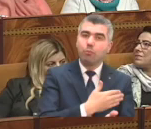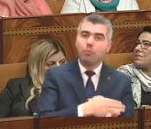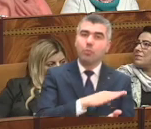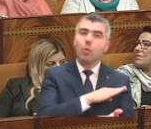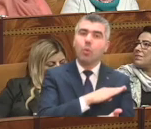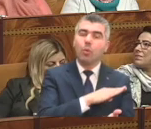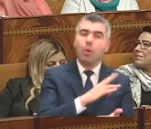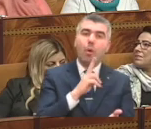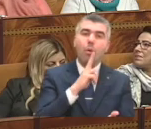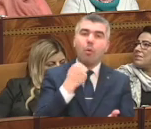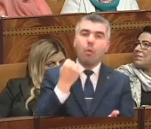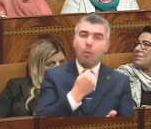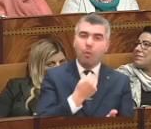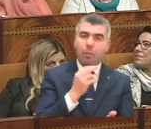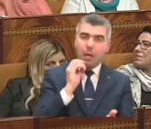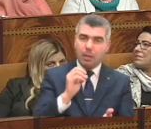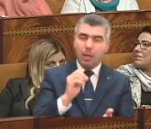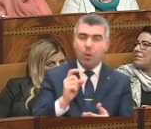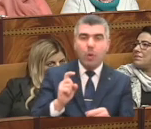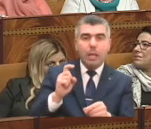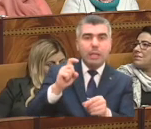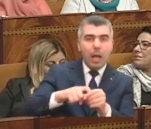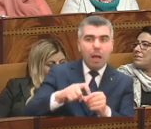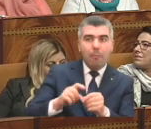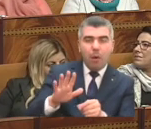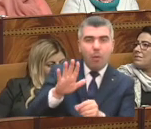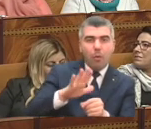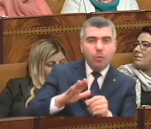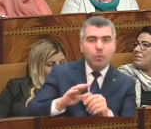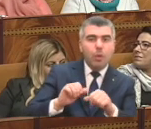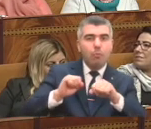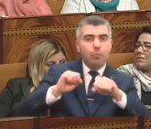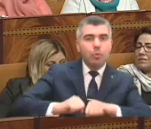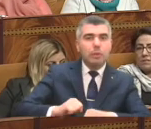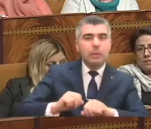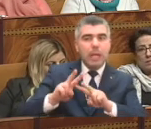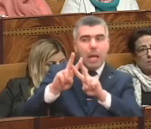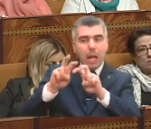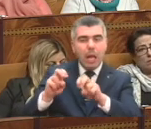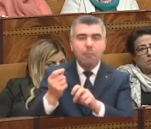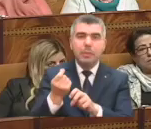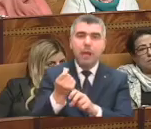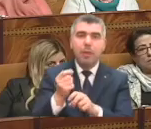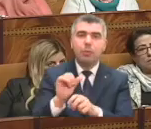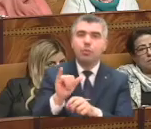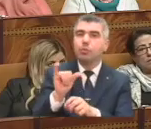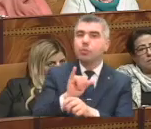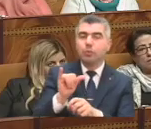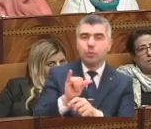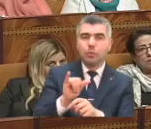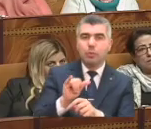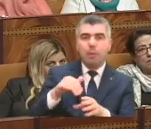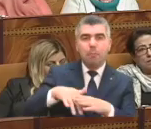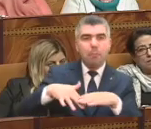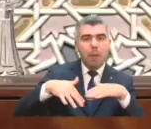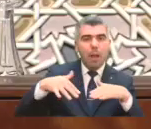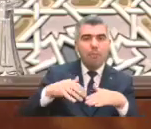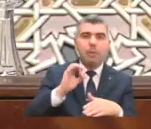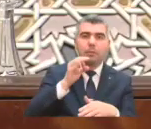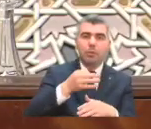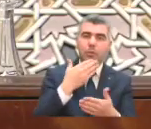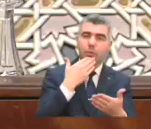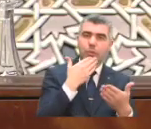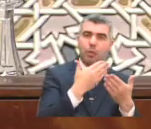أنتم كحكومة وكذلك النقابات وكذلك مجلس المنافسة. حنا كنواب غادي نوصلوا صوت الشعب. شكرا السيدة النائبة